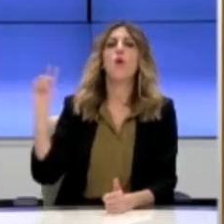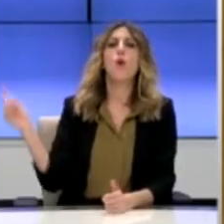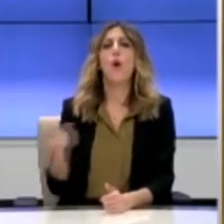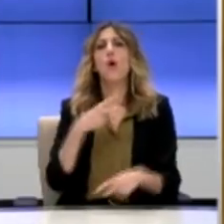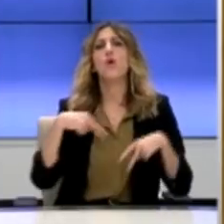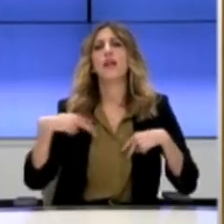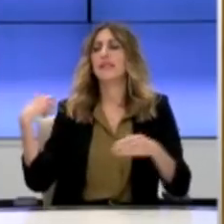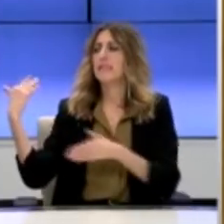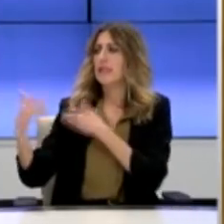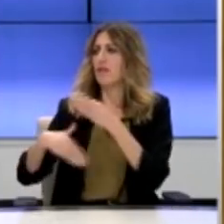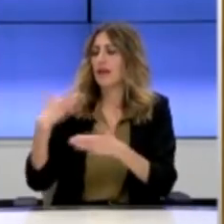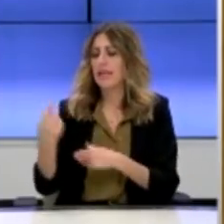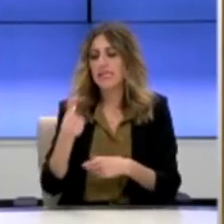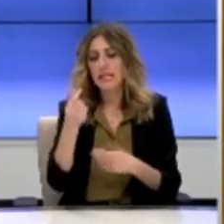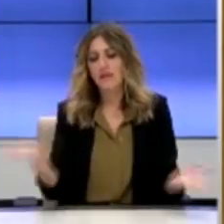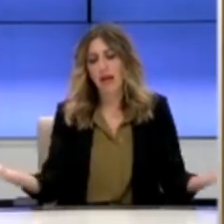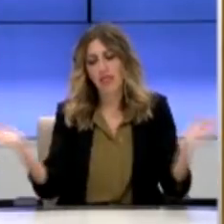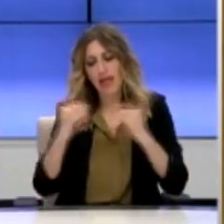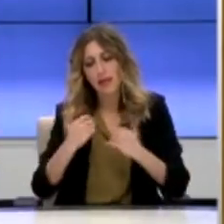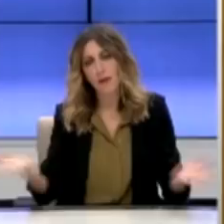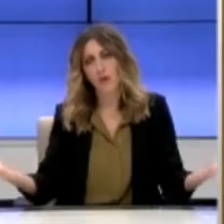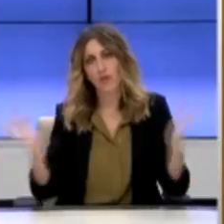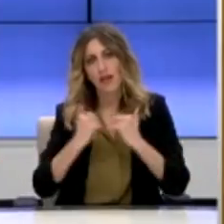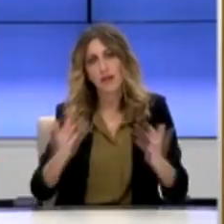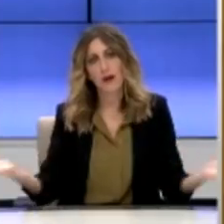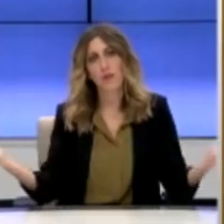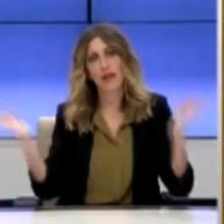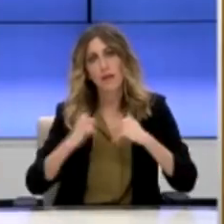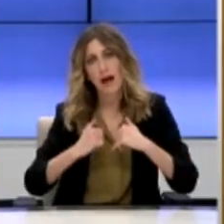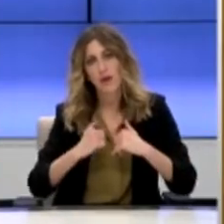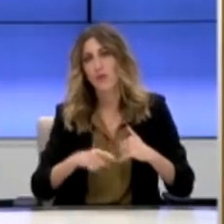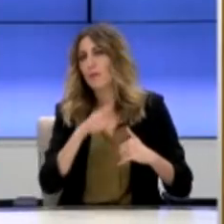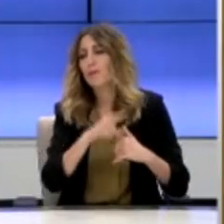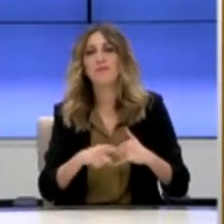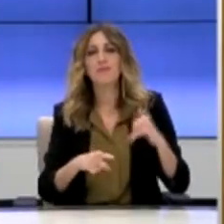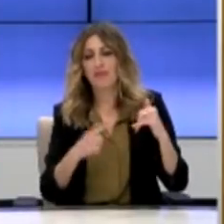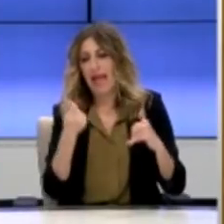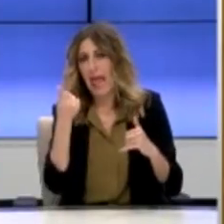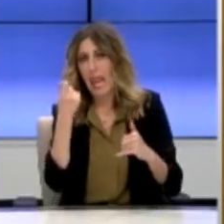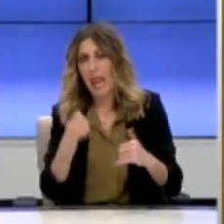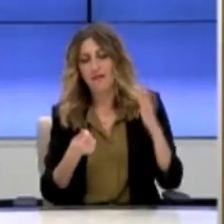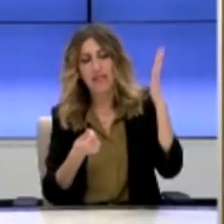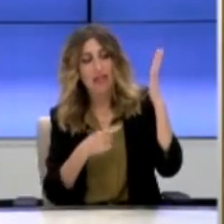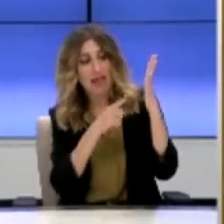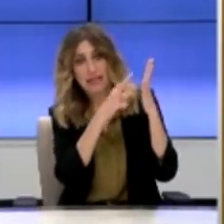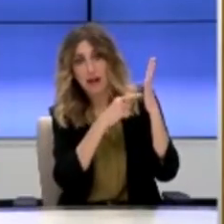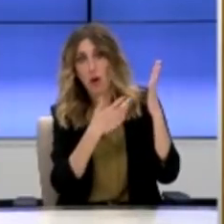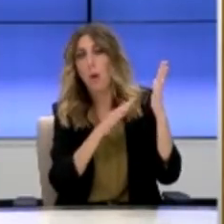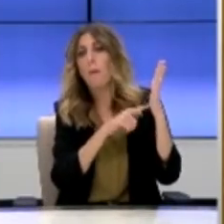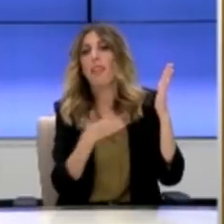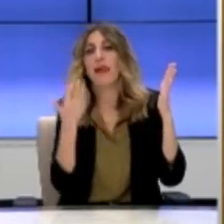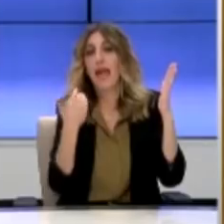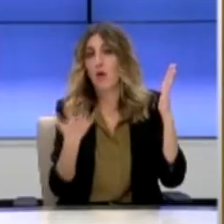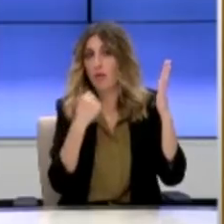υπάρχουν λεφτόδεντρα. Πώς γίνεται όμως να υπάρχουν αυτά τα λεφτόδεντρα όταν πρόκειται για παράδειγμα για εξοπλισμούς